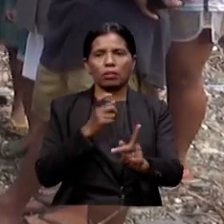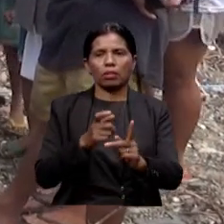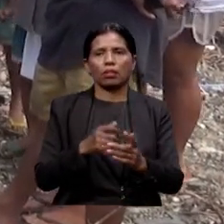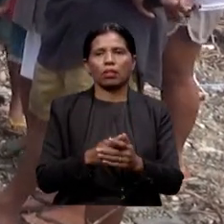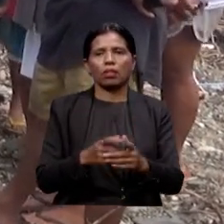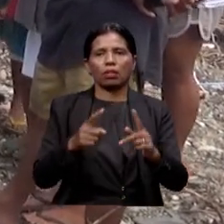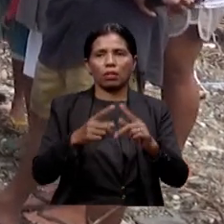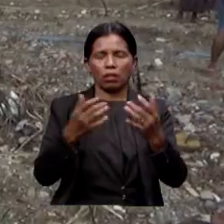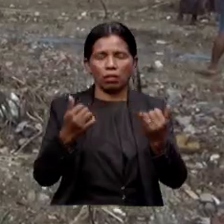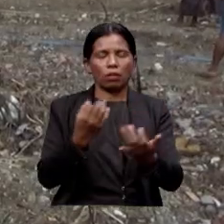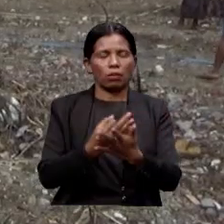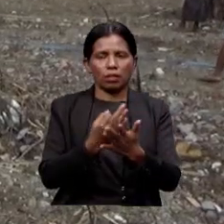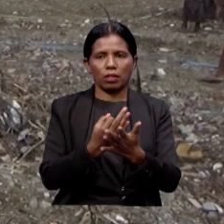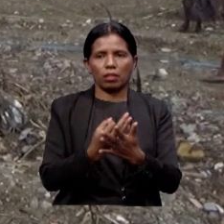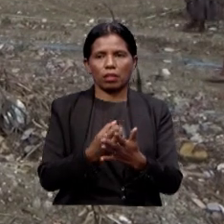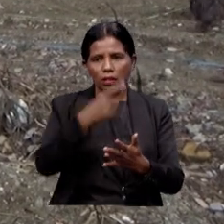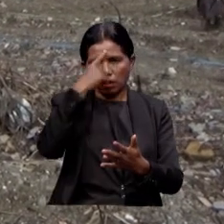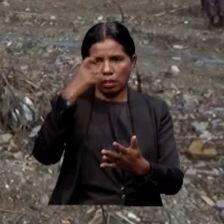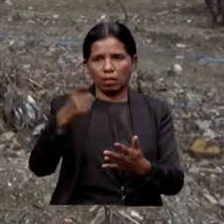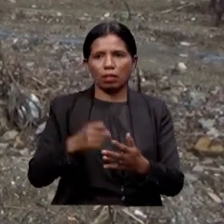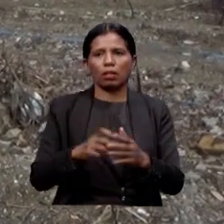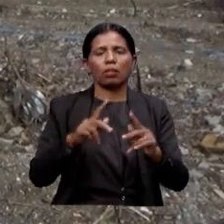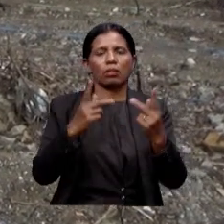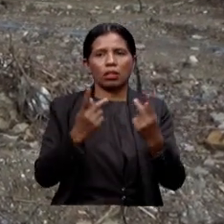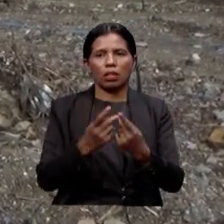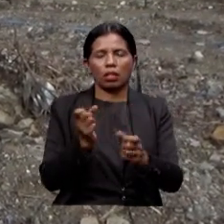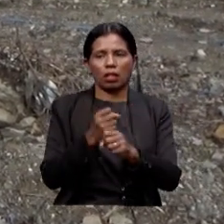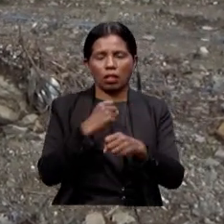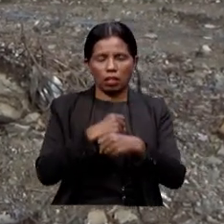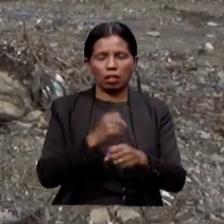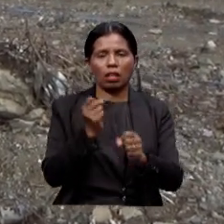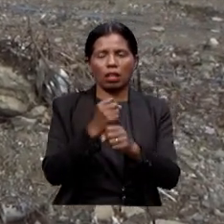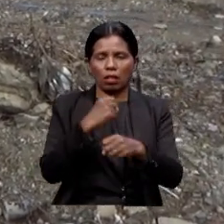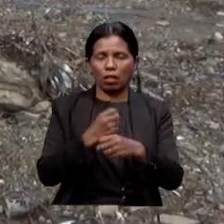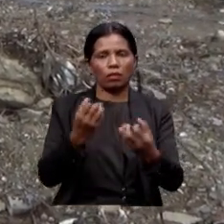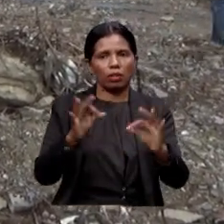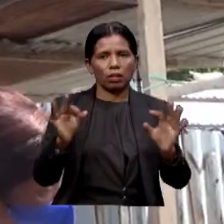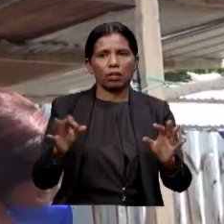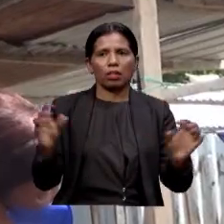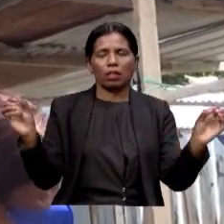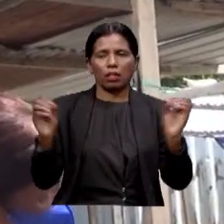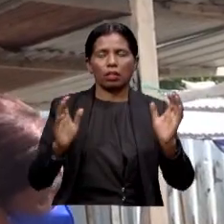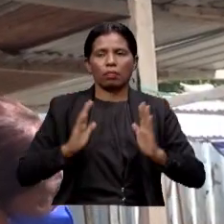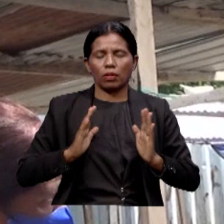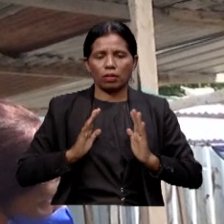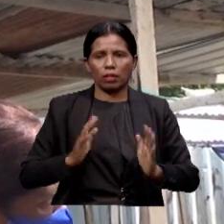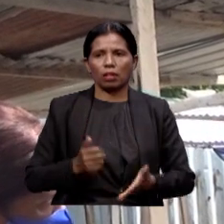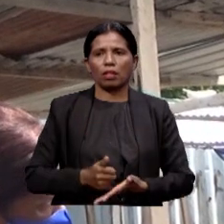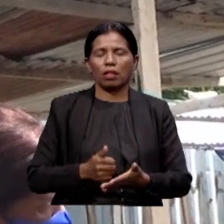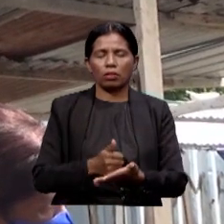in lorong osan la fila tamba komisan sira haruka halode mebe laye bo tida tu tumai para